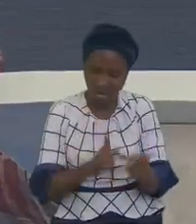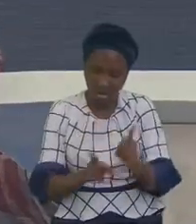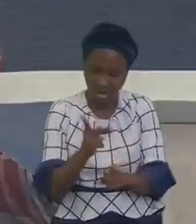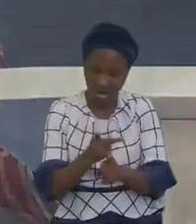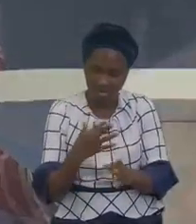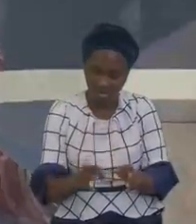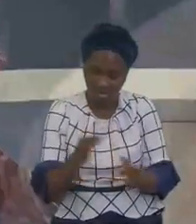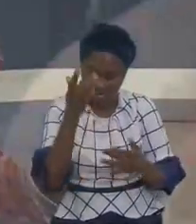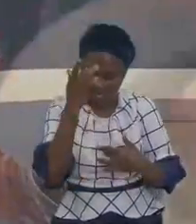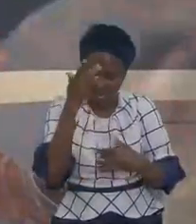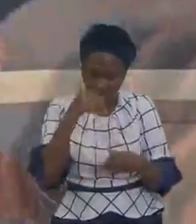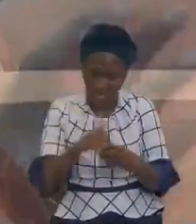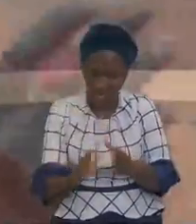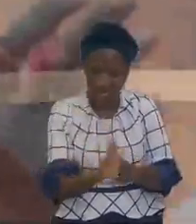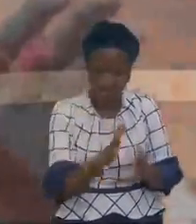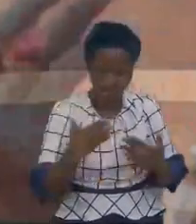touche-les, transforme leur vie.